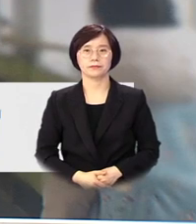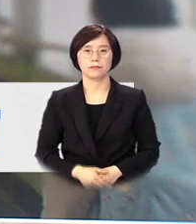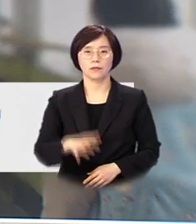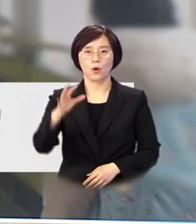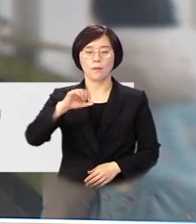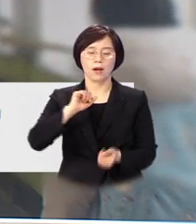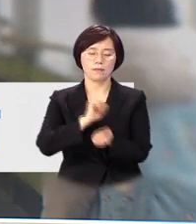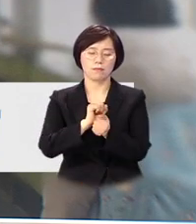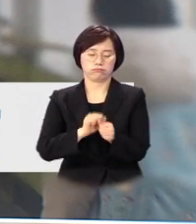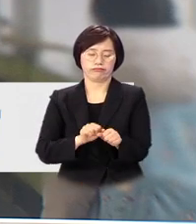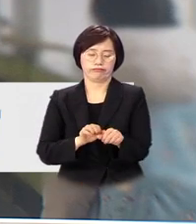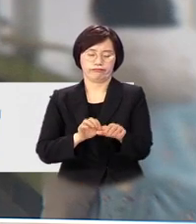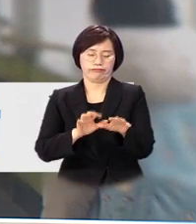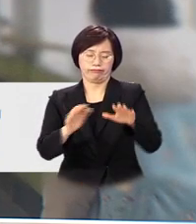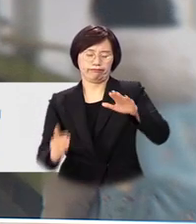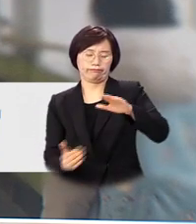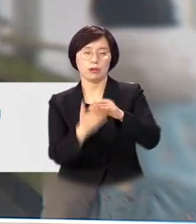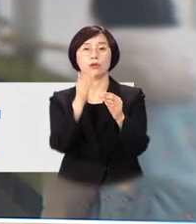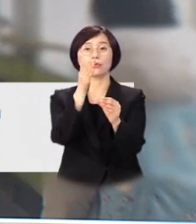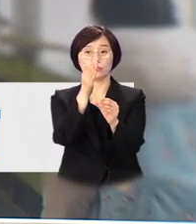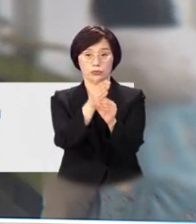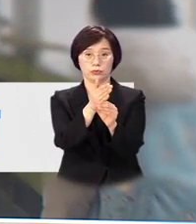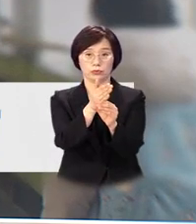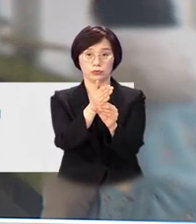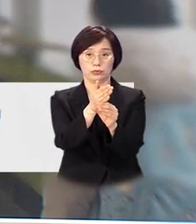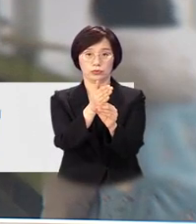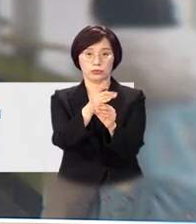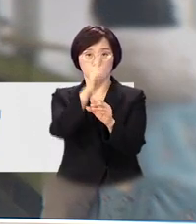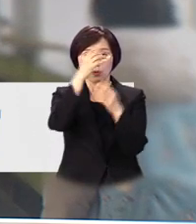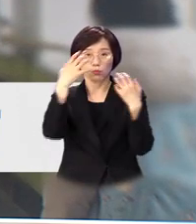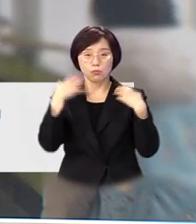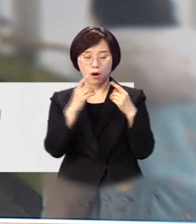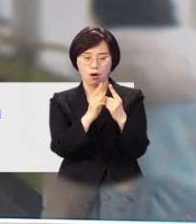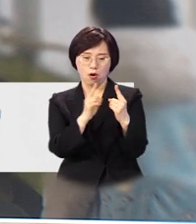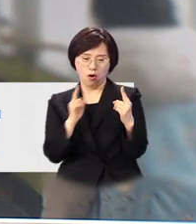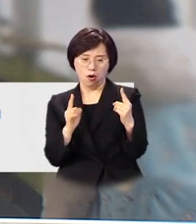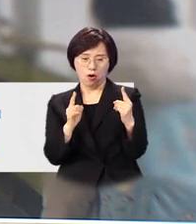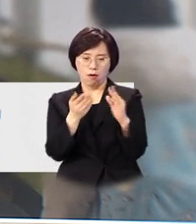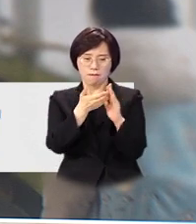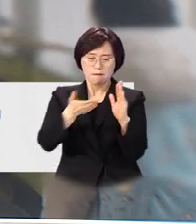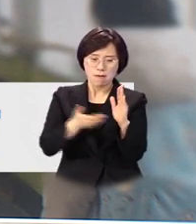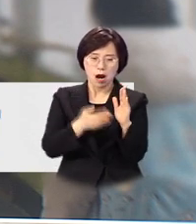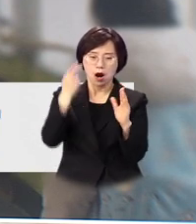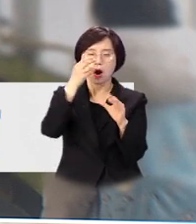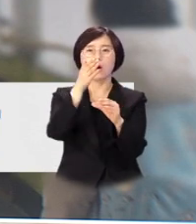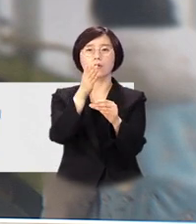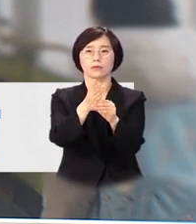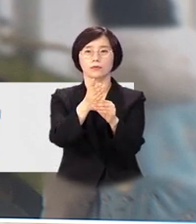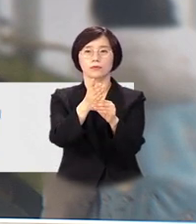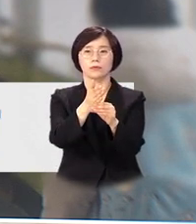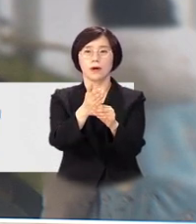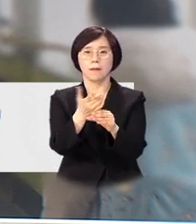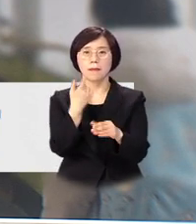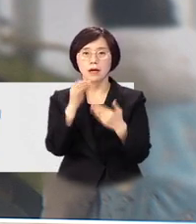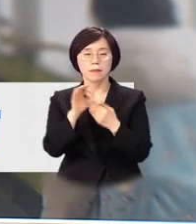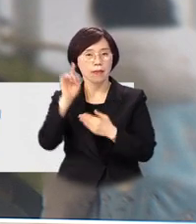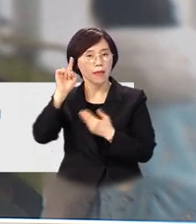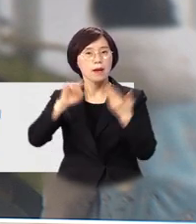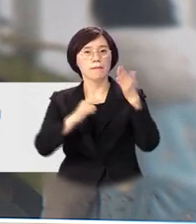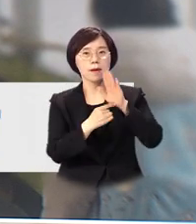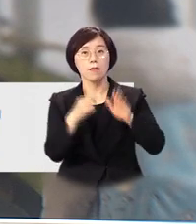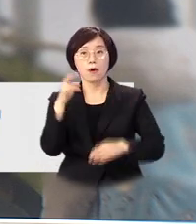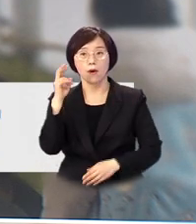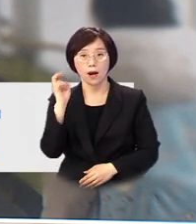5 미크론 확산 3가 정점으로 치닫고 있는 가운데 정부가 거리두기 완화를 검토하고 있습니다 이르면 내일 발표될